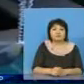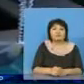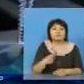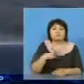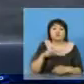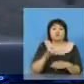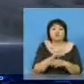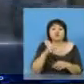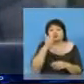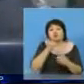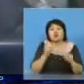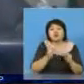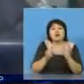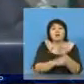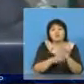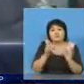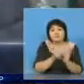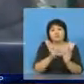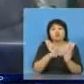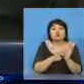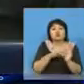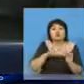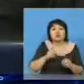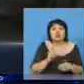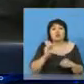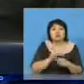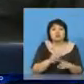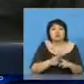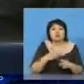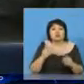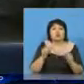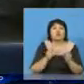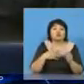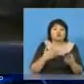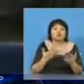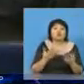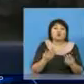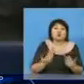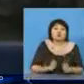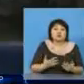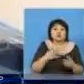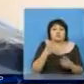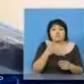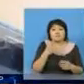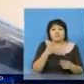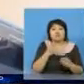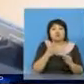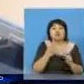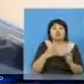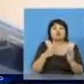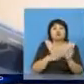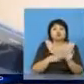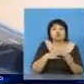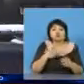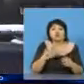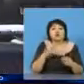Тышқан жылы ең төмен базалық зейнетақы 800 теңгеге артады. Ең төменгі күнкөріс деңгейі 31183 теңге.